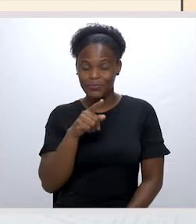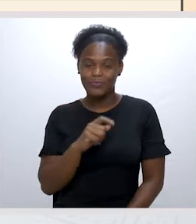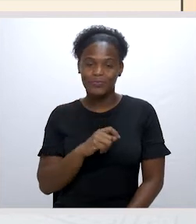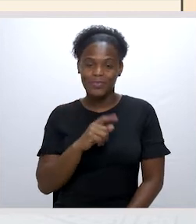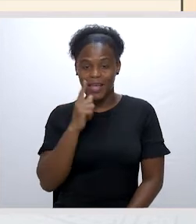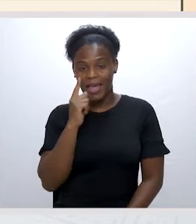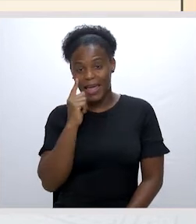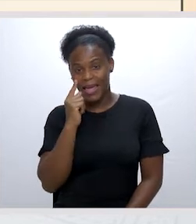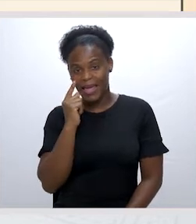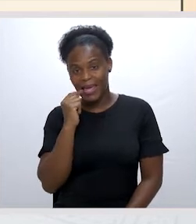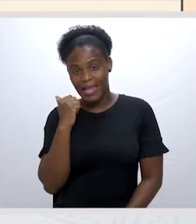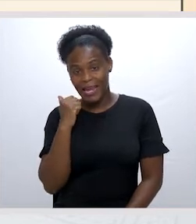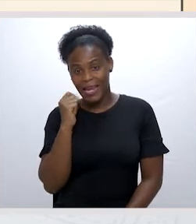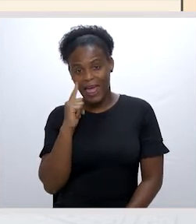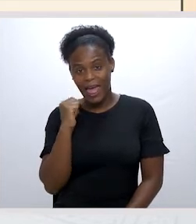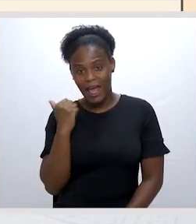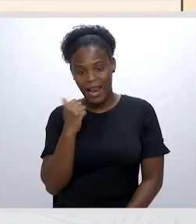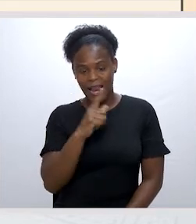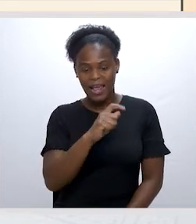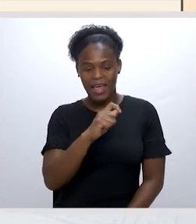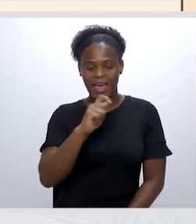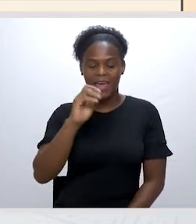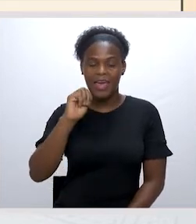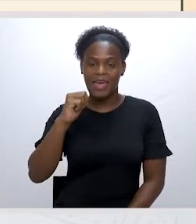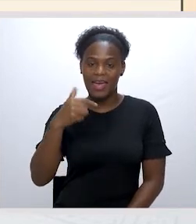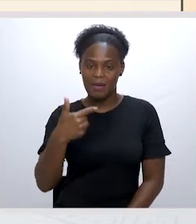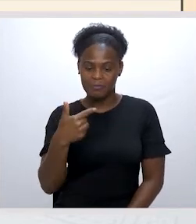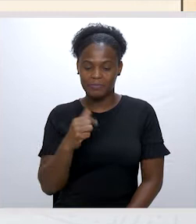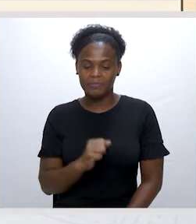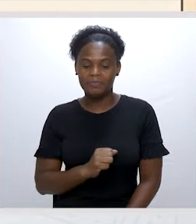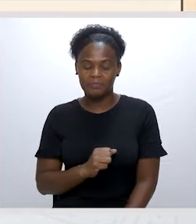il est ou elle est.